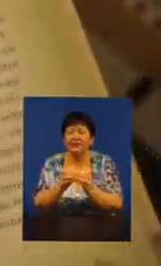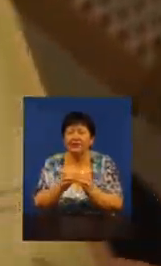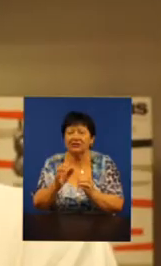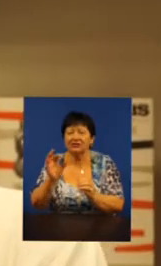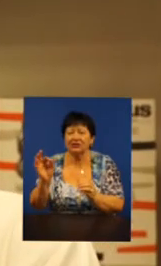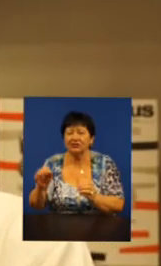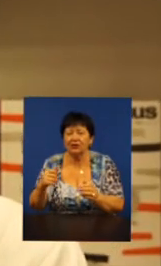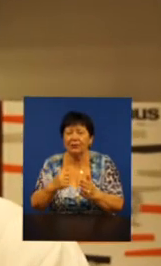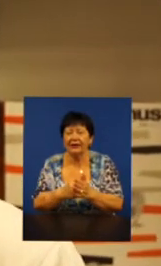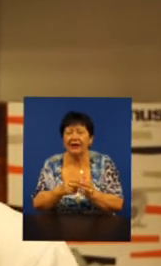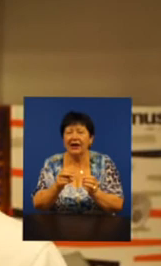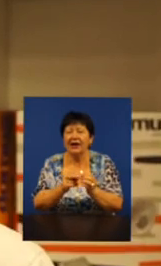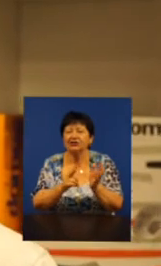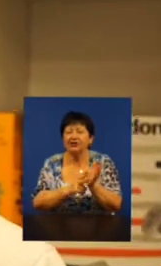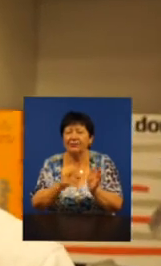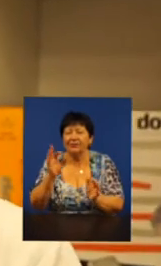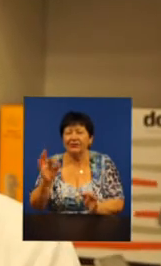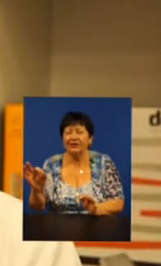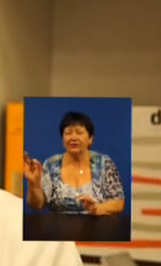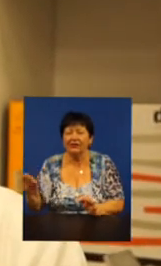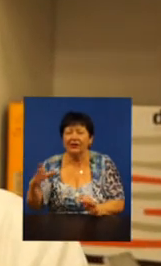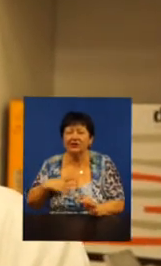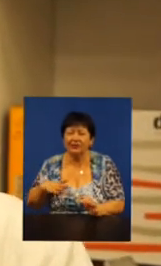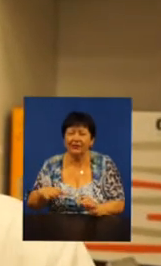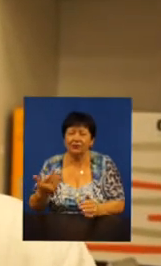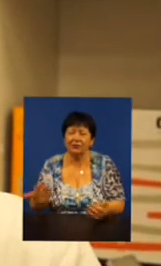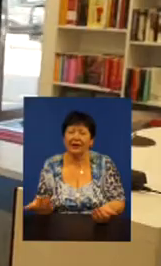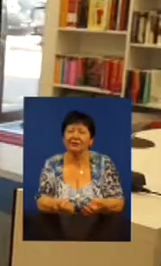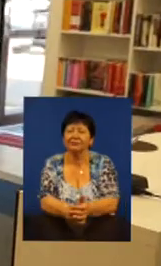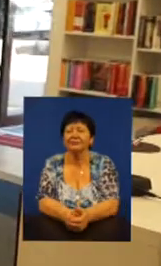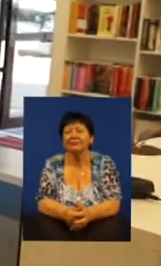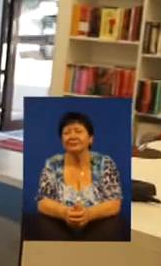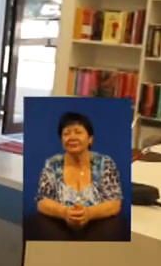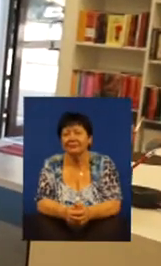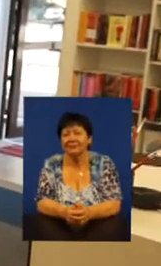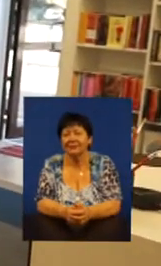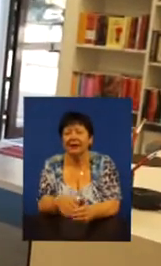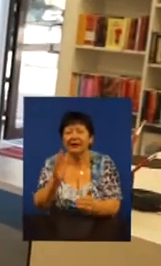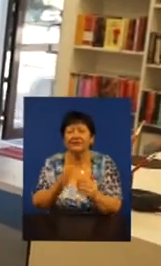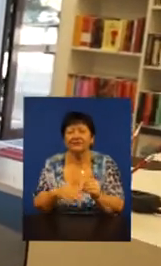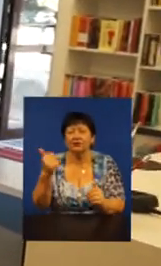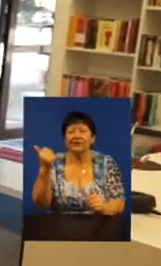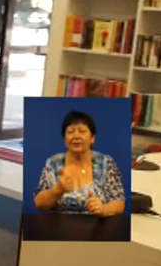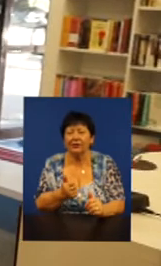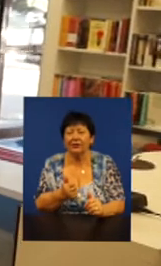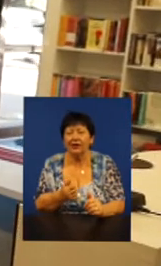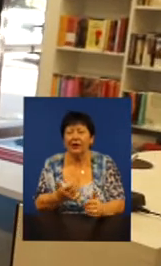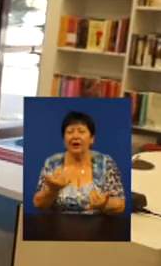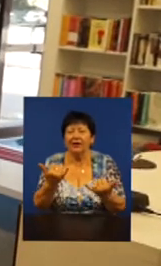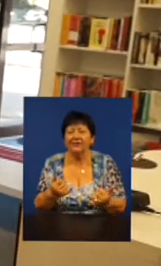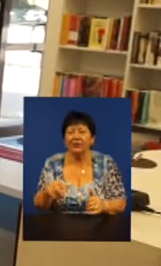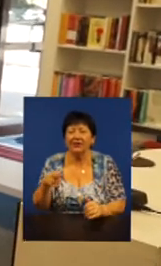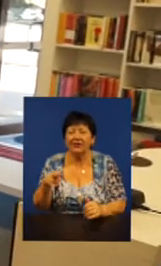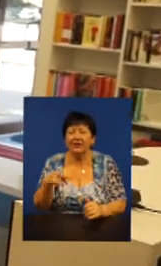ora 17:00. Vă așteptăm cu drag! La sfârșitul săptămânii, în ziua de